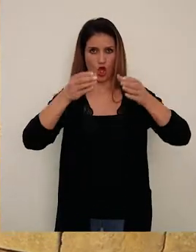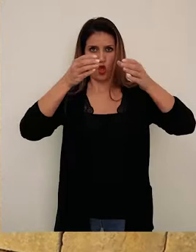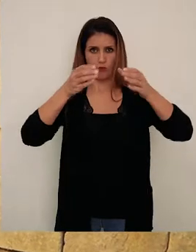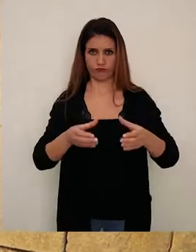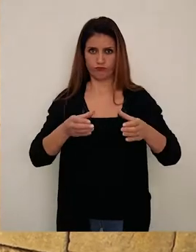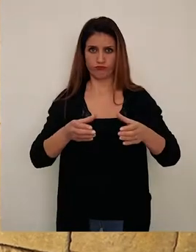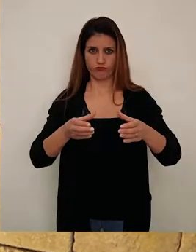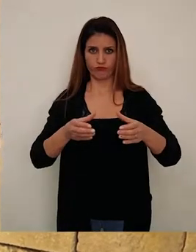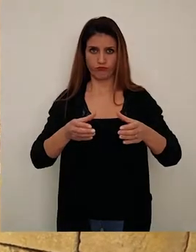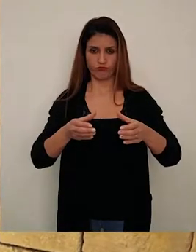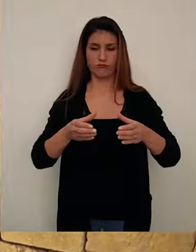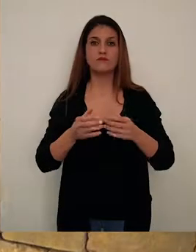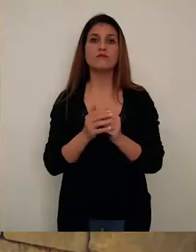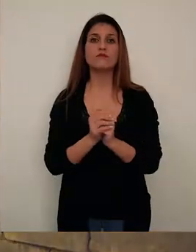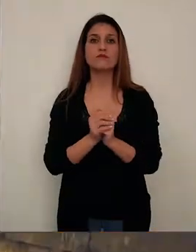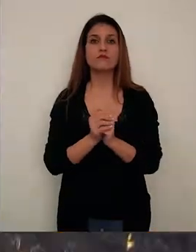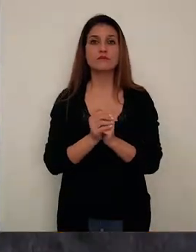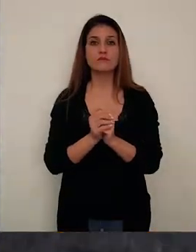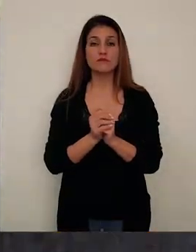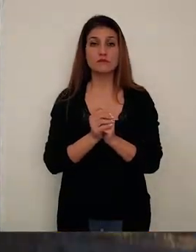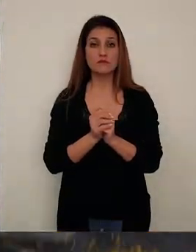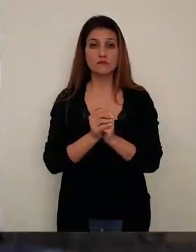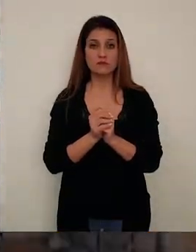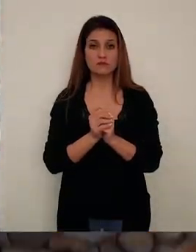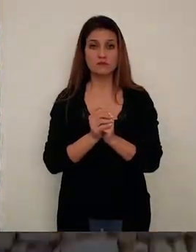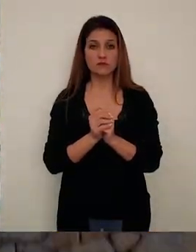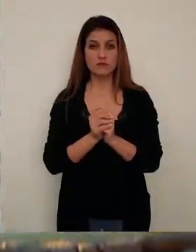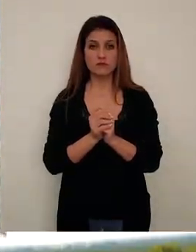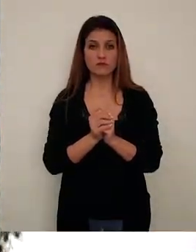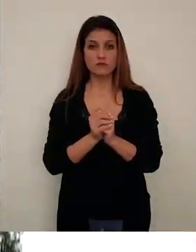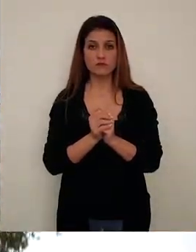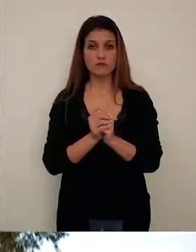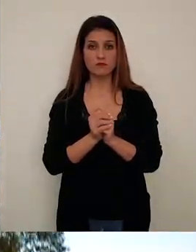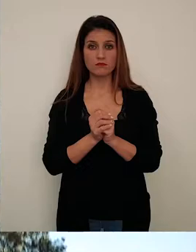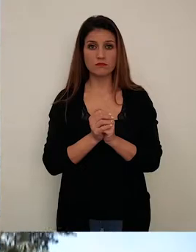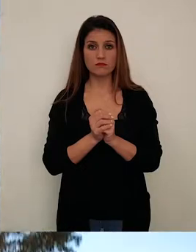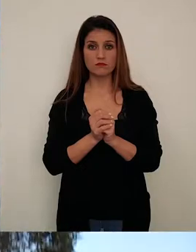forma di parallelepipedo o di forma tronco piramidale, infissi nel terreno.